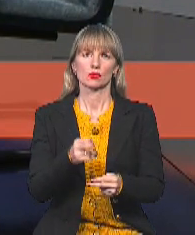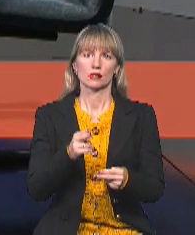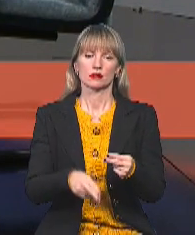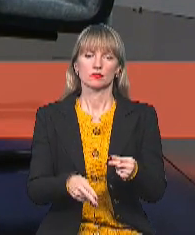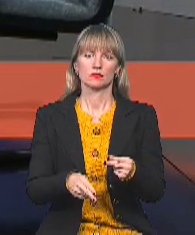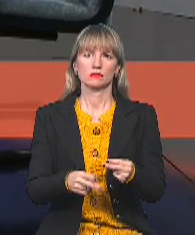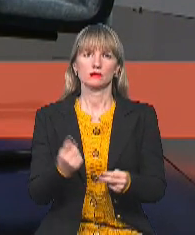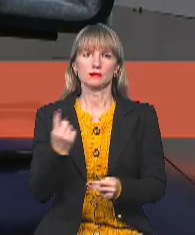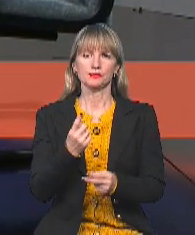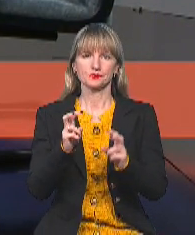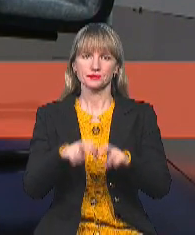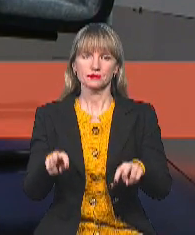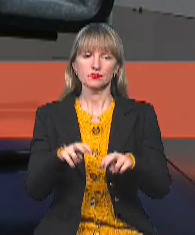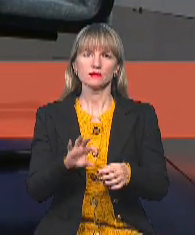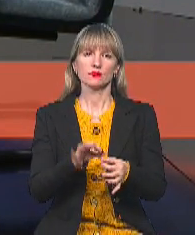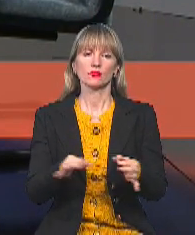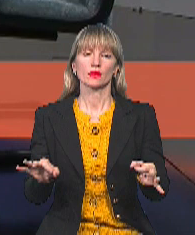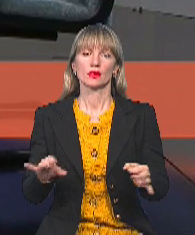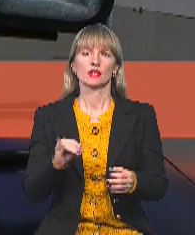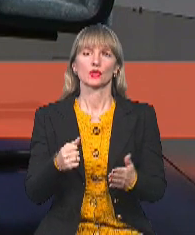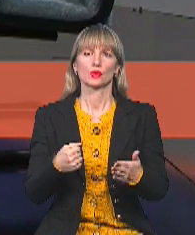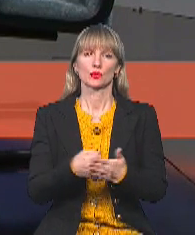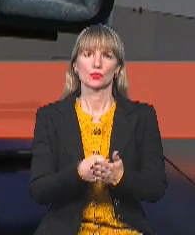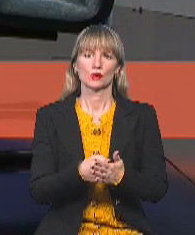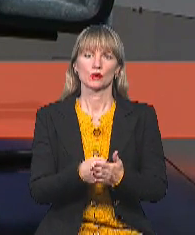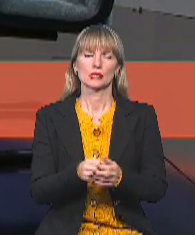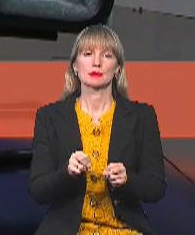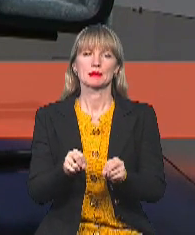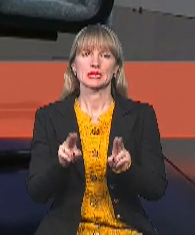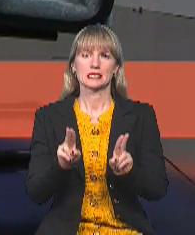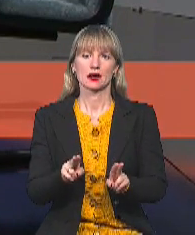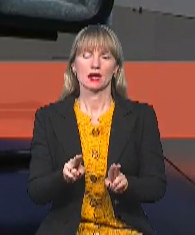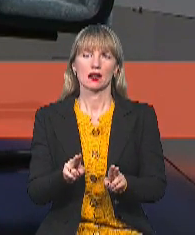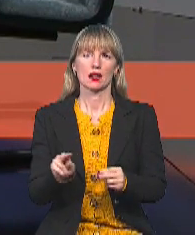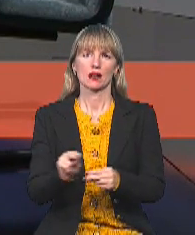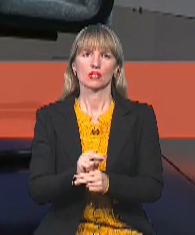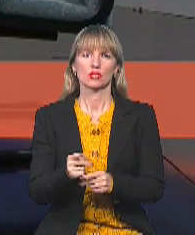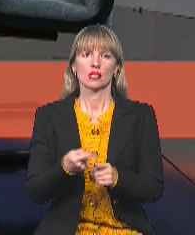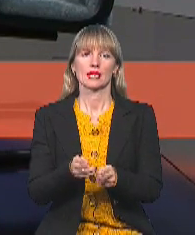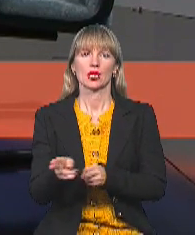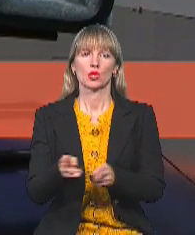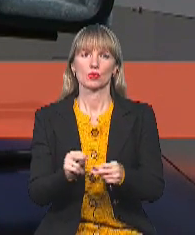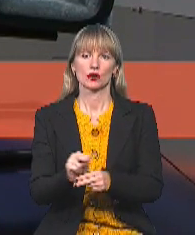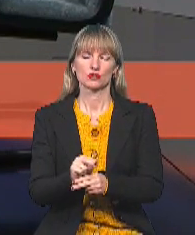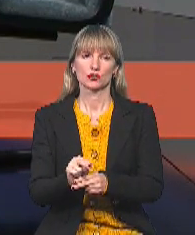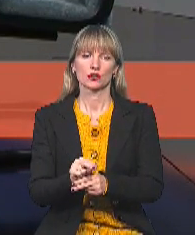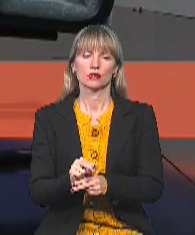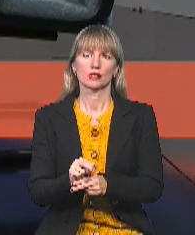То есть от первичной диагностики процесса и до специальных методов лечения. Это хирургический метод